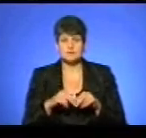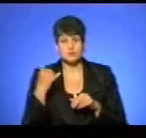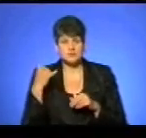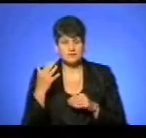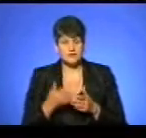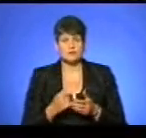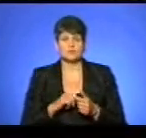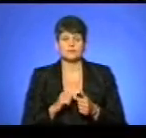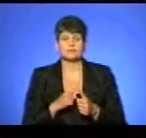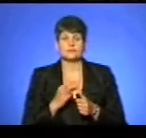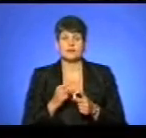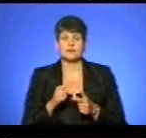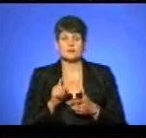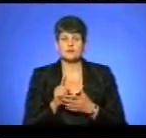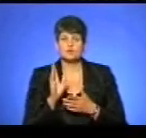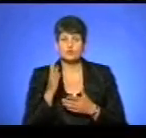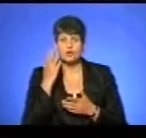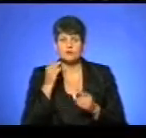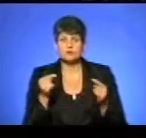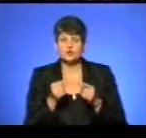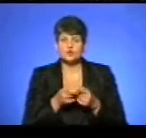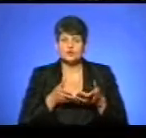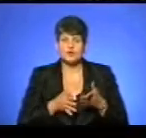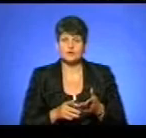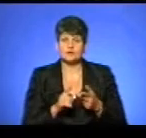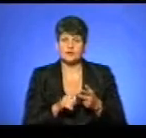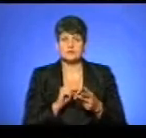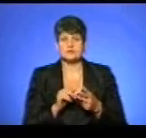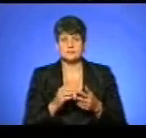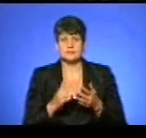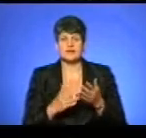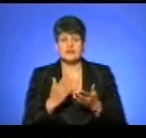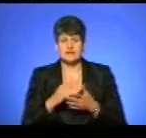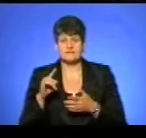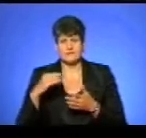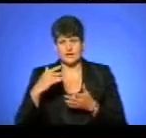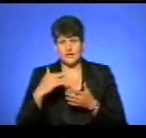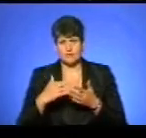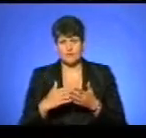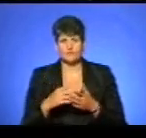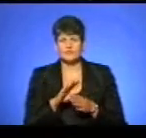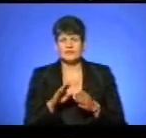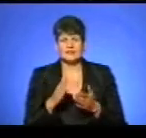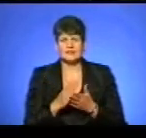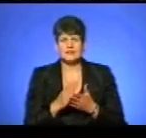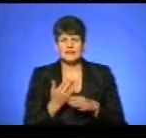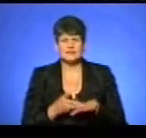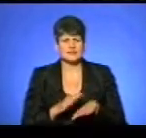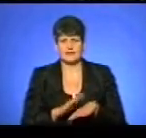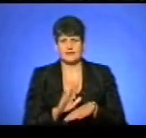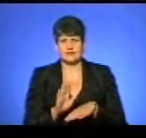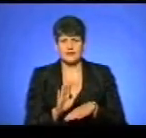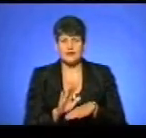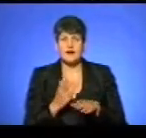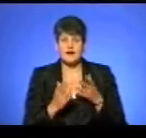тварину, повинно бути, коли вона точно народилась. Ну, тобто є вимоги, вони з одного боку не такі вже і складні.